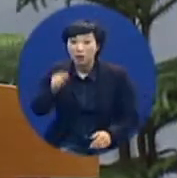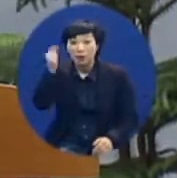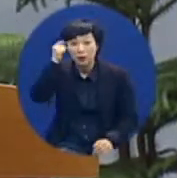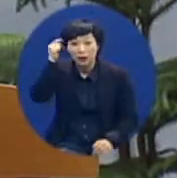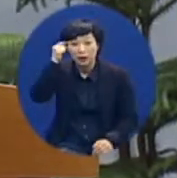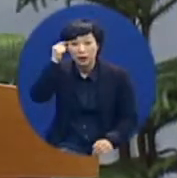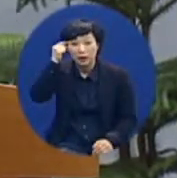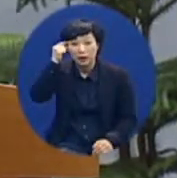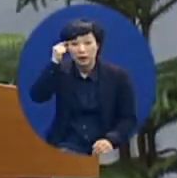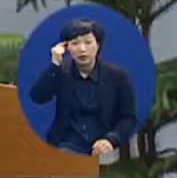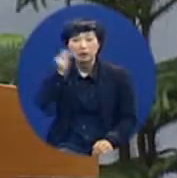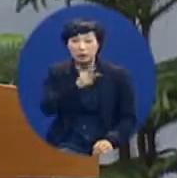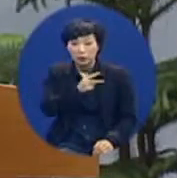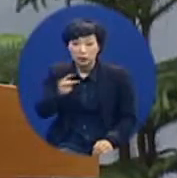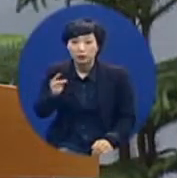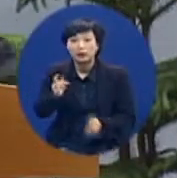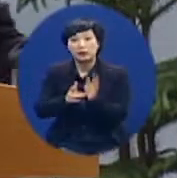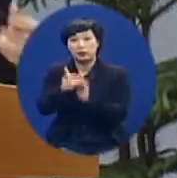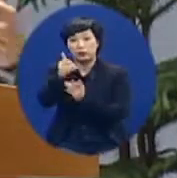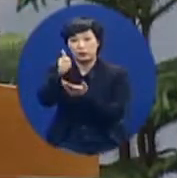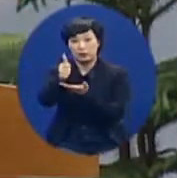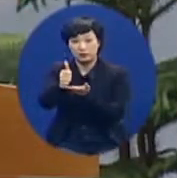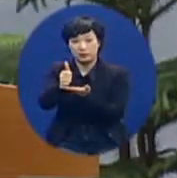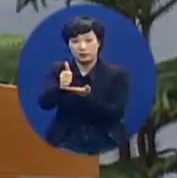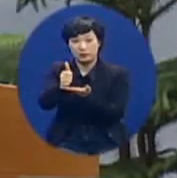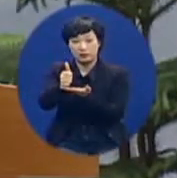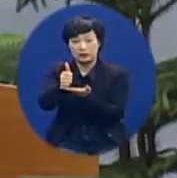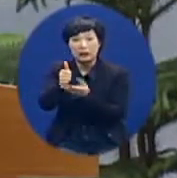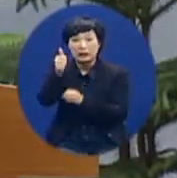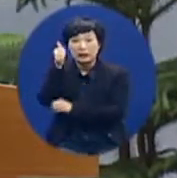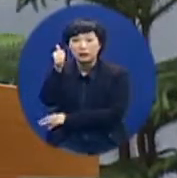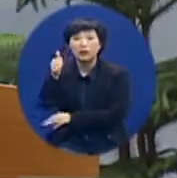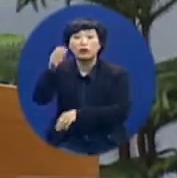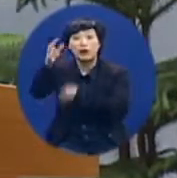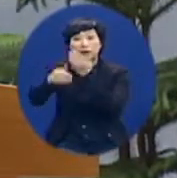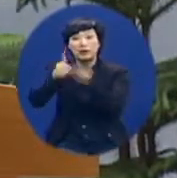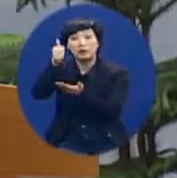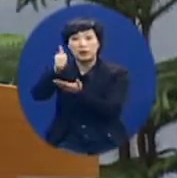것은 곧 그가 본